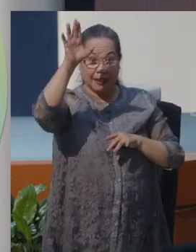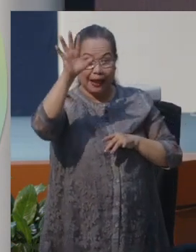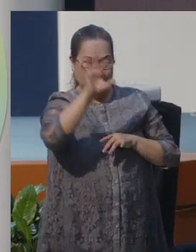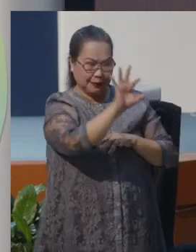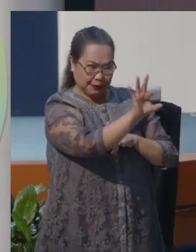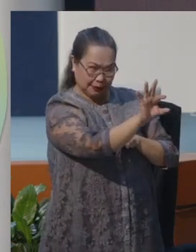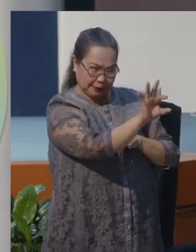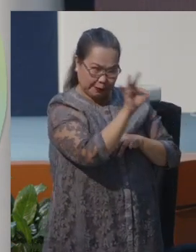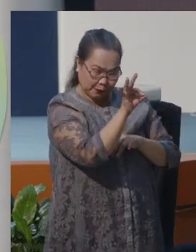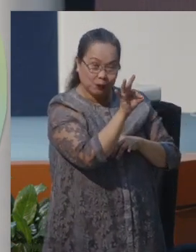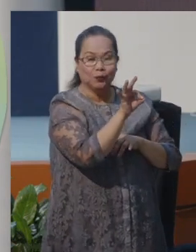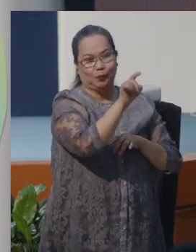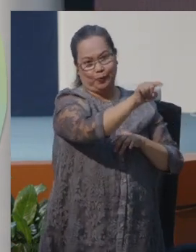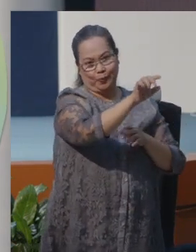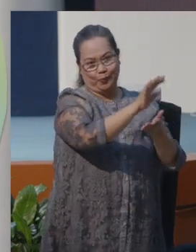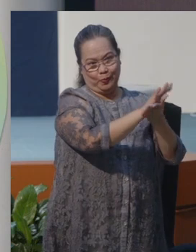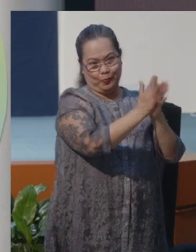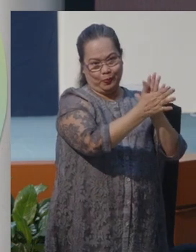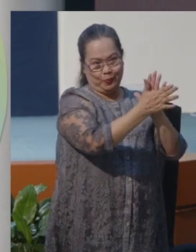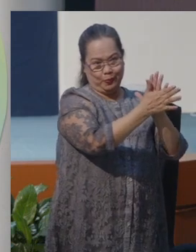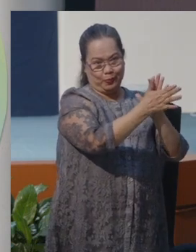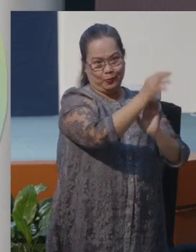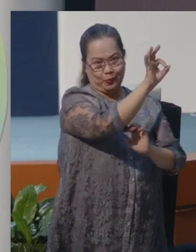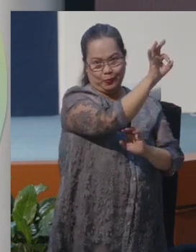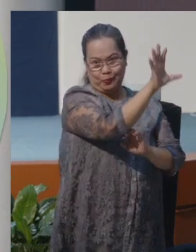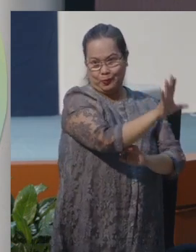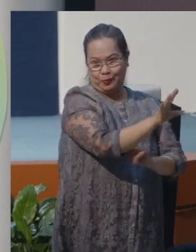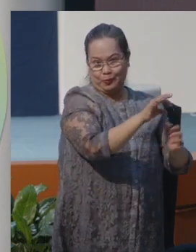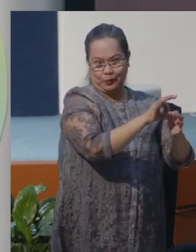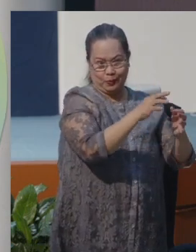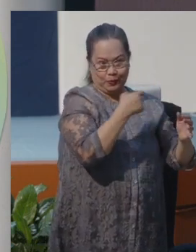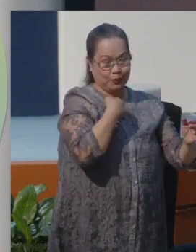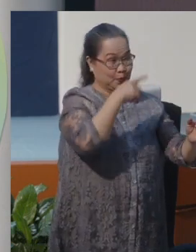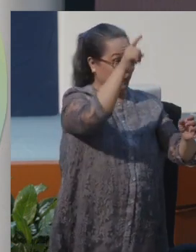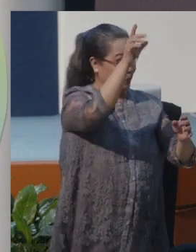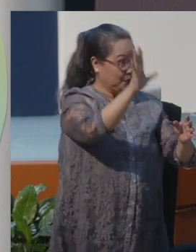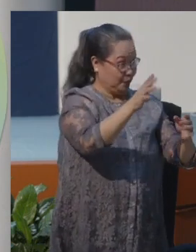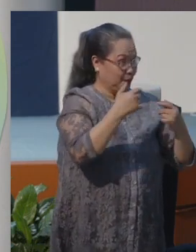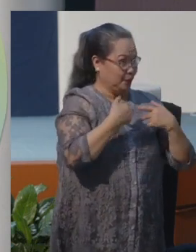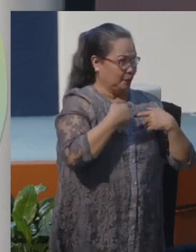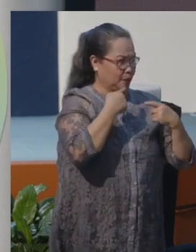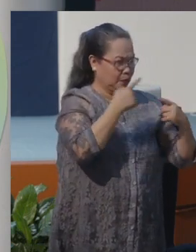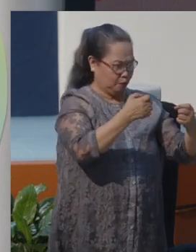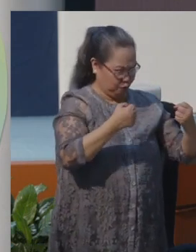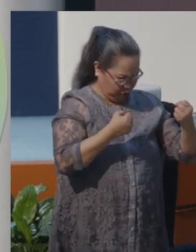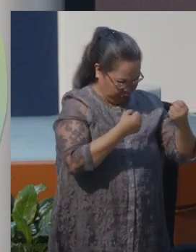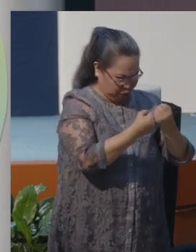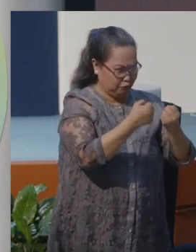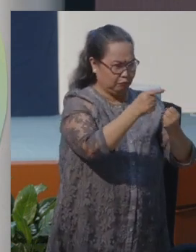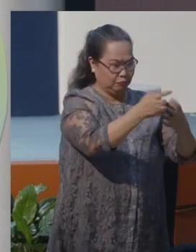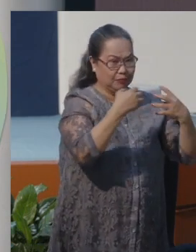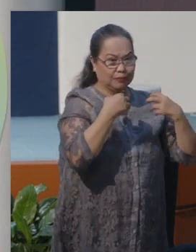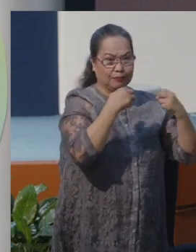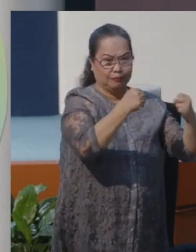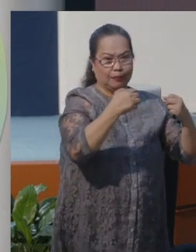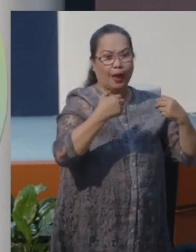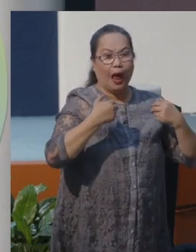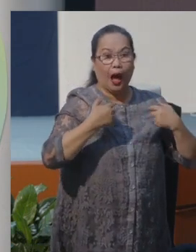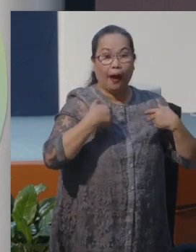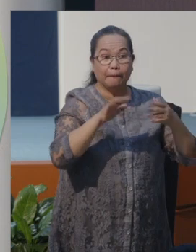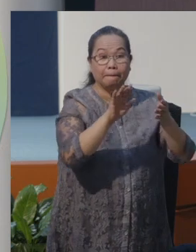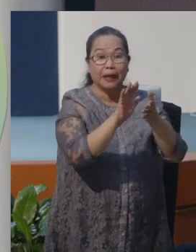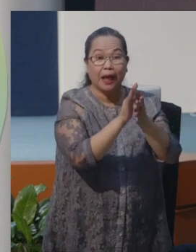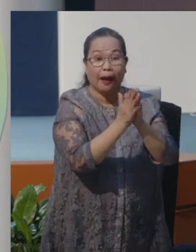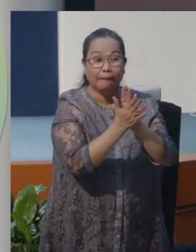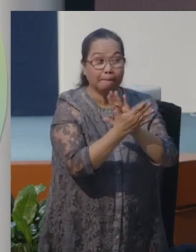sugo ng Panginoon at ang Panginoon ay tumawag sa kanila at nagpalakas sa kanila, sila ay nagkaroon